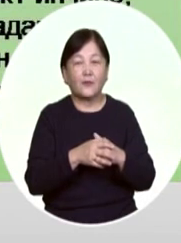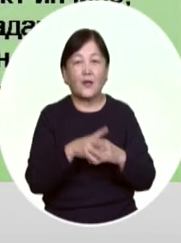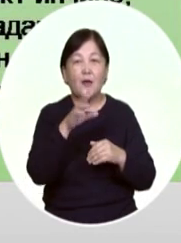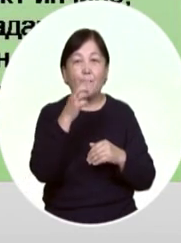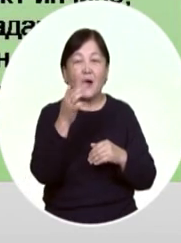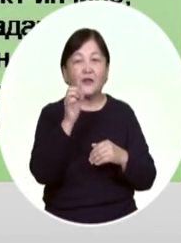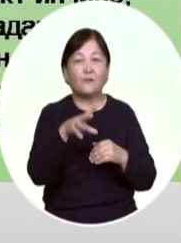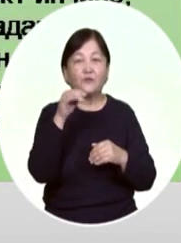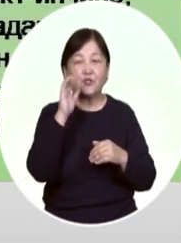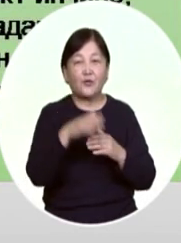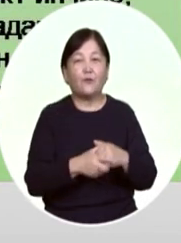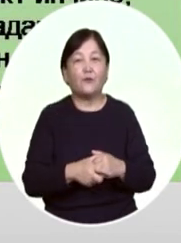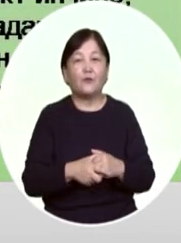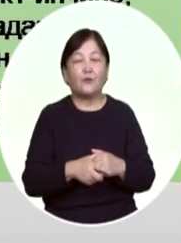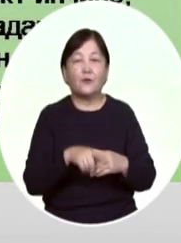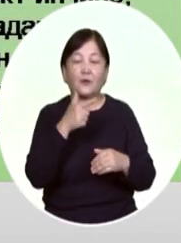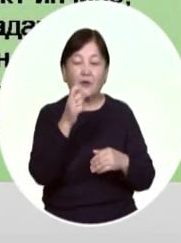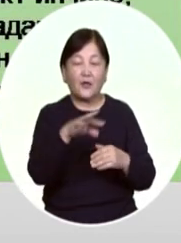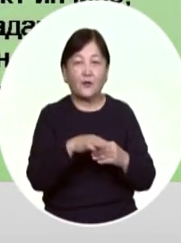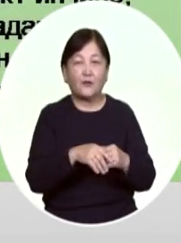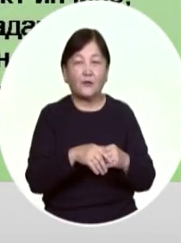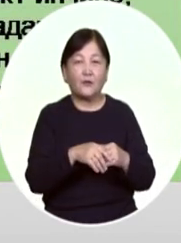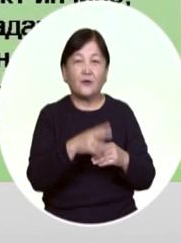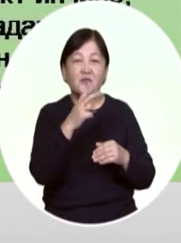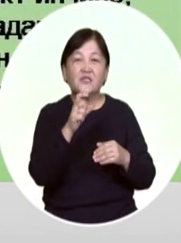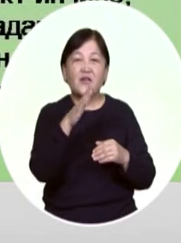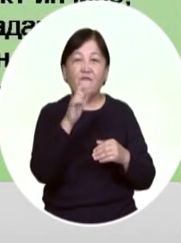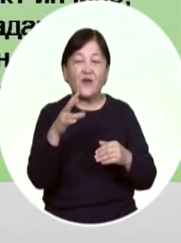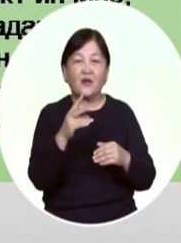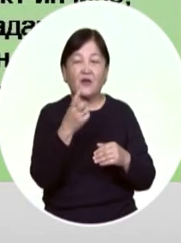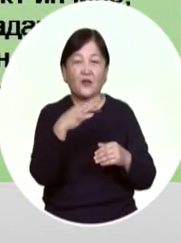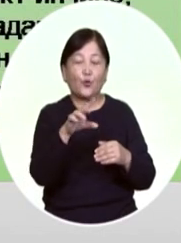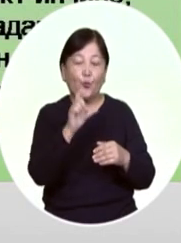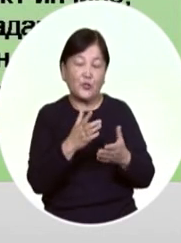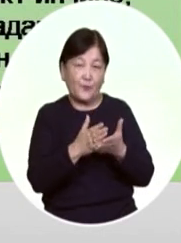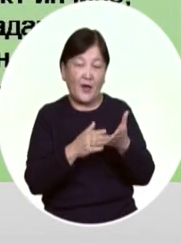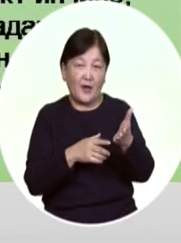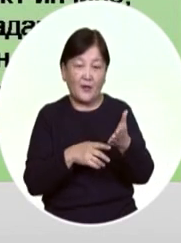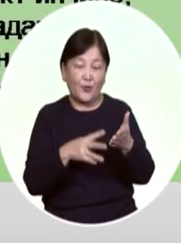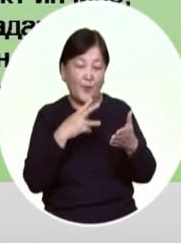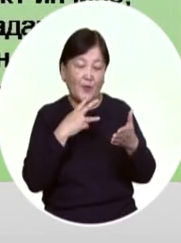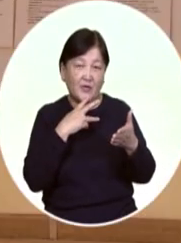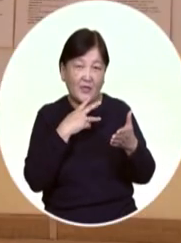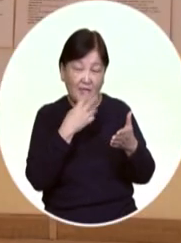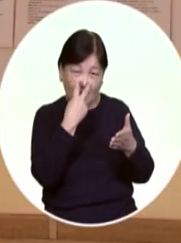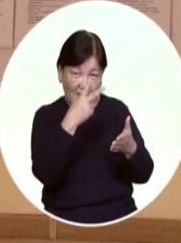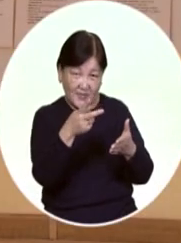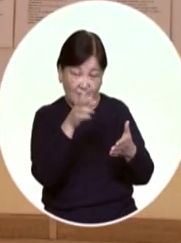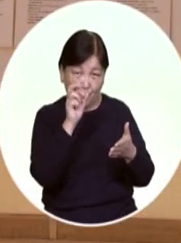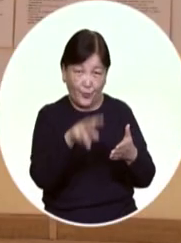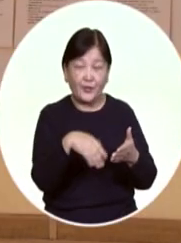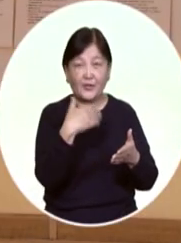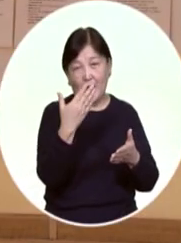Бадамжав, Рыскулов, Жи Цэвэн гэд. За, тэгвэл энэ мэдээллийг анхааралтай харсан бол